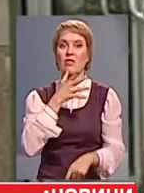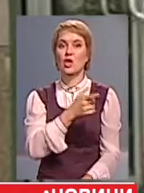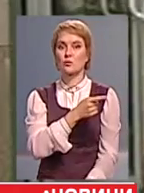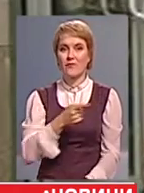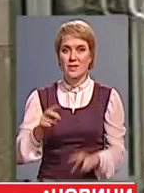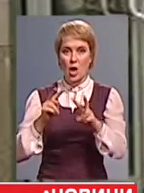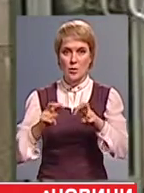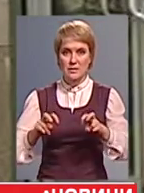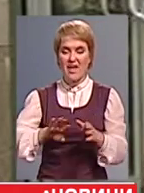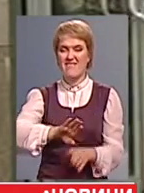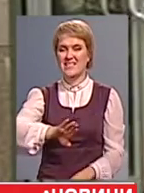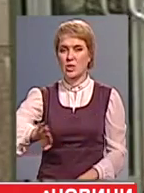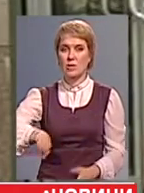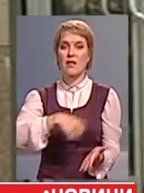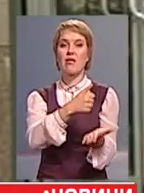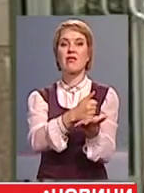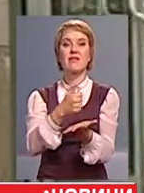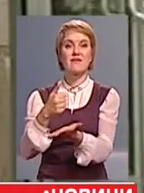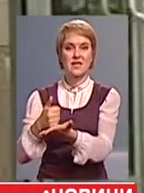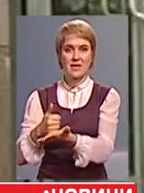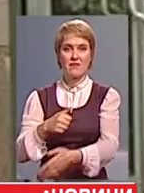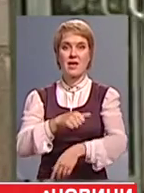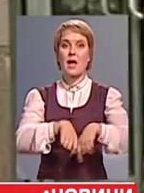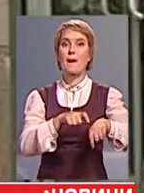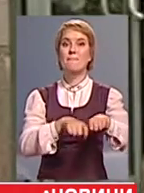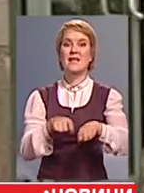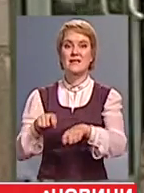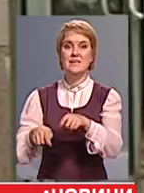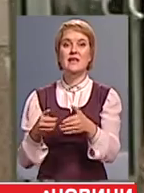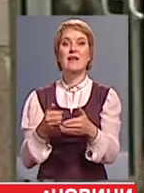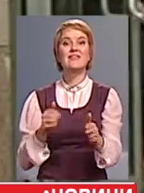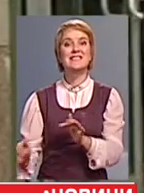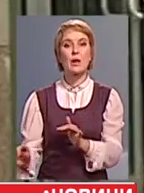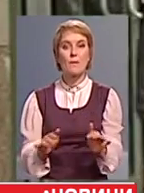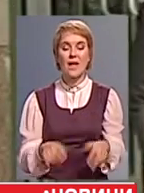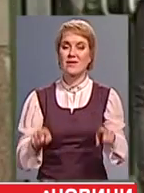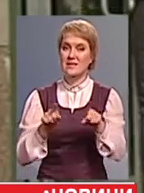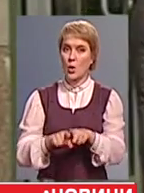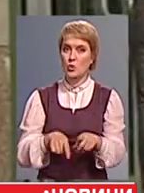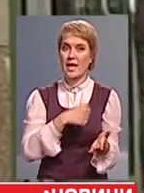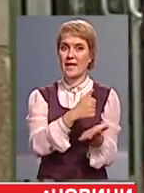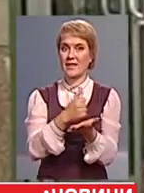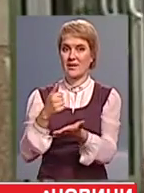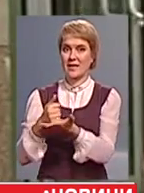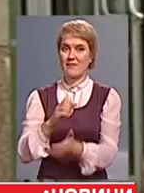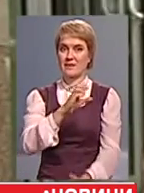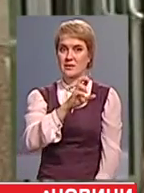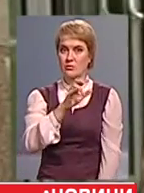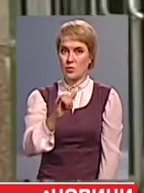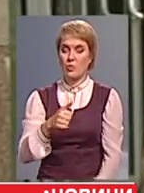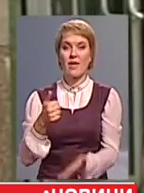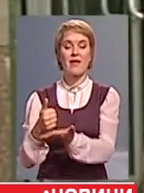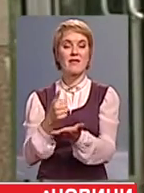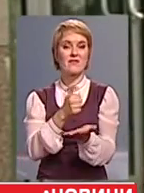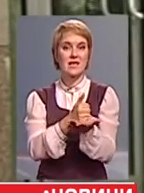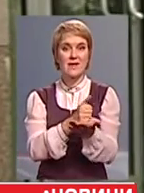розслідування відсторонили таки керівників митниці від справ і також керівників СБУ і керівників